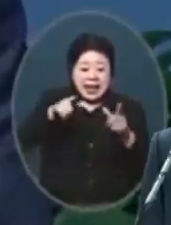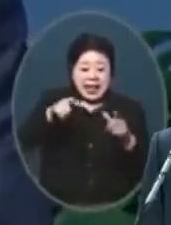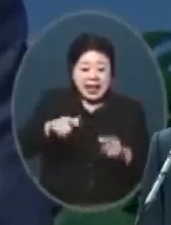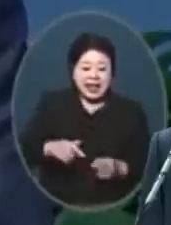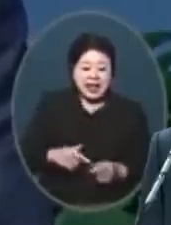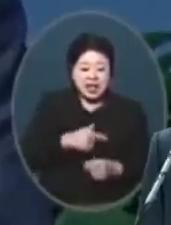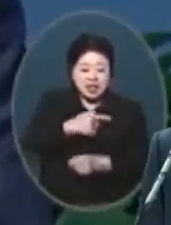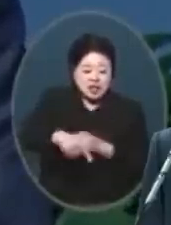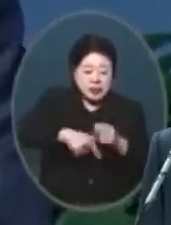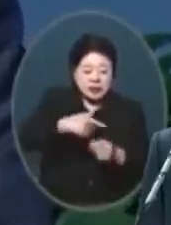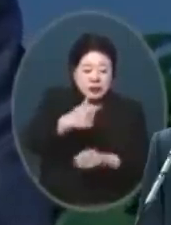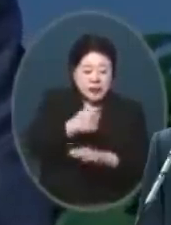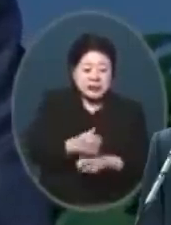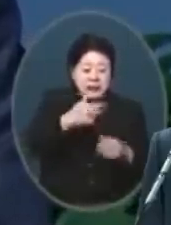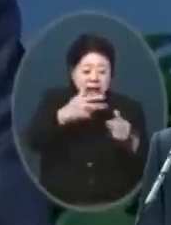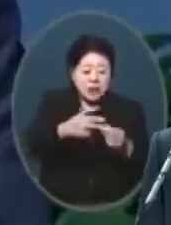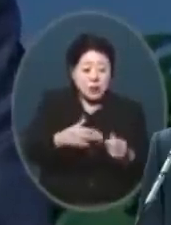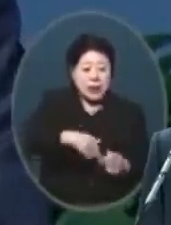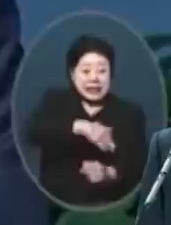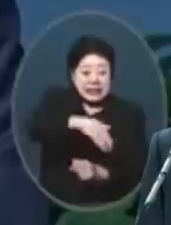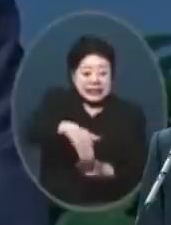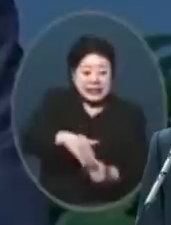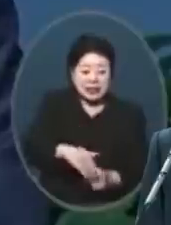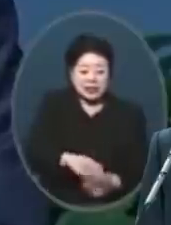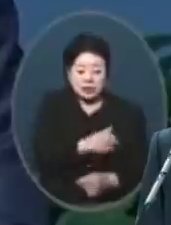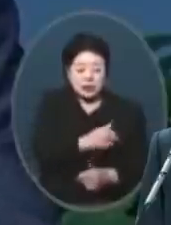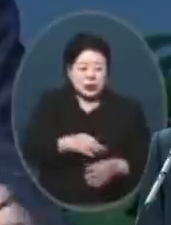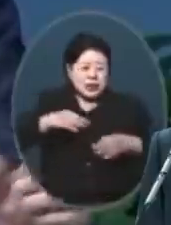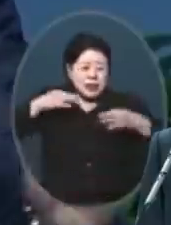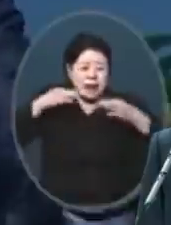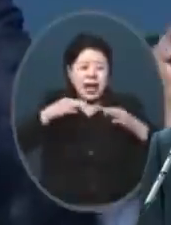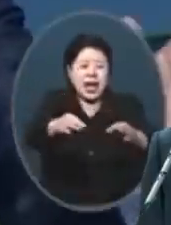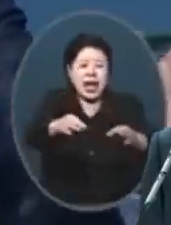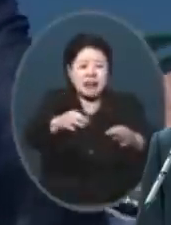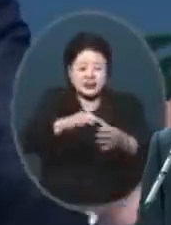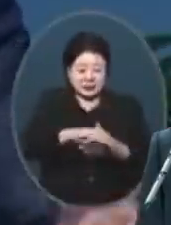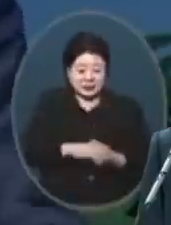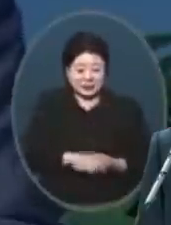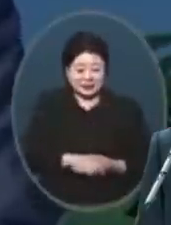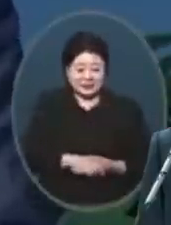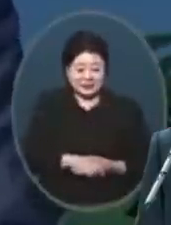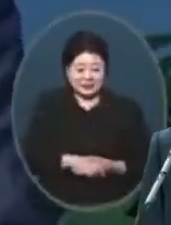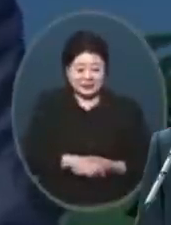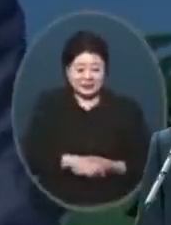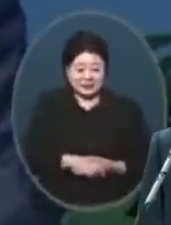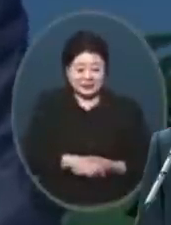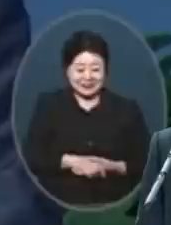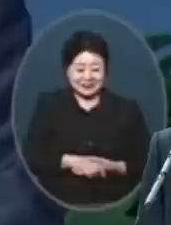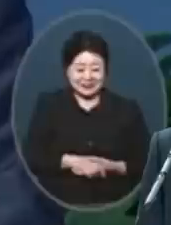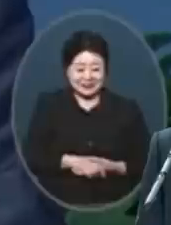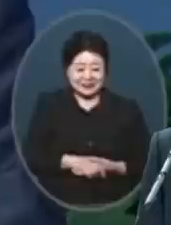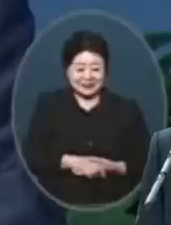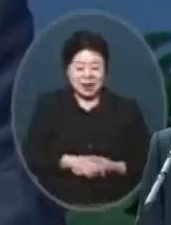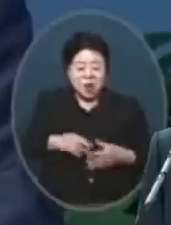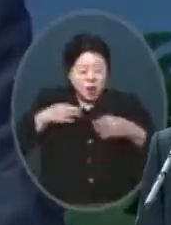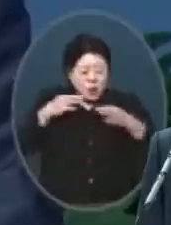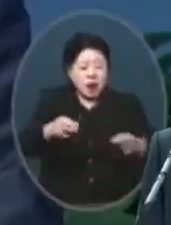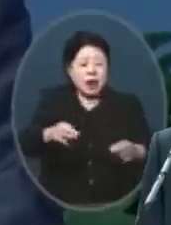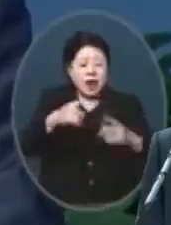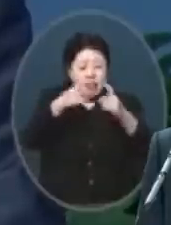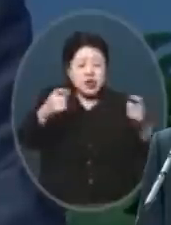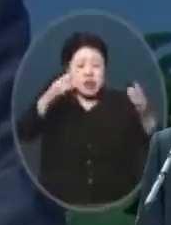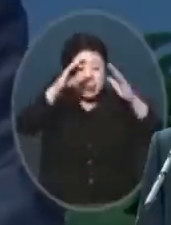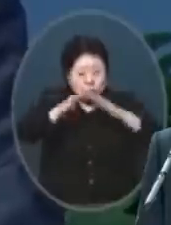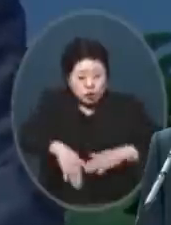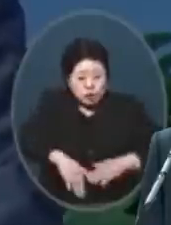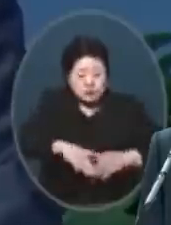여섯 바퀴를 돌고 일곱 바퀴 마지막 돌면서 고함을 쳤습니다. 그들이 고함을 치자 성이